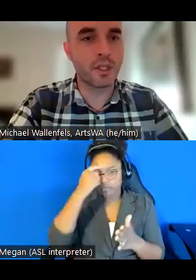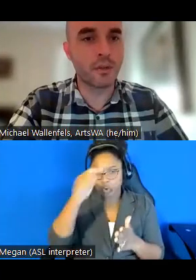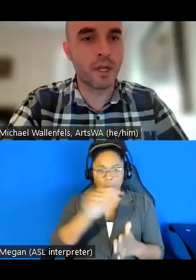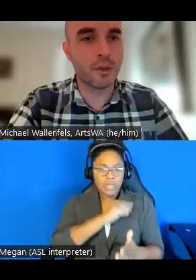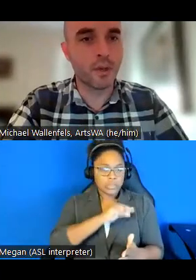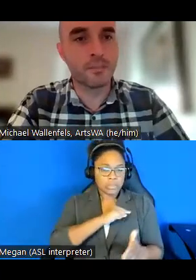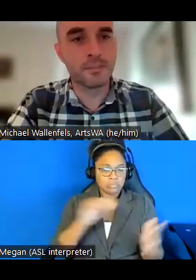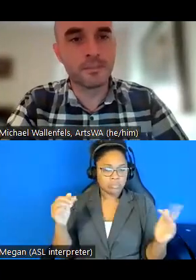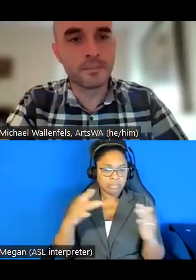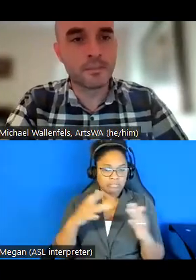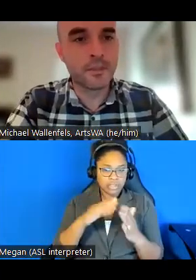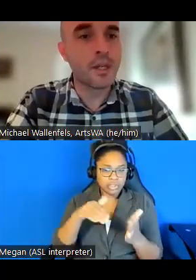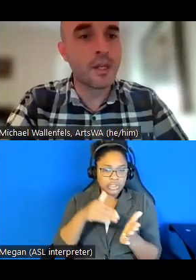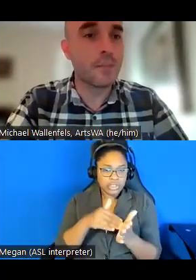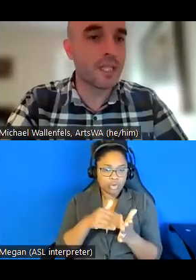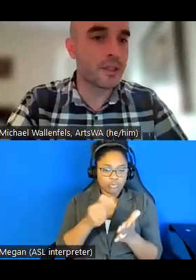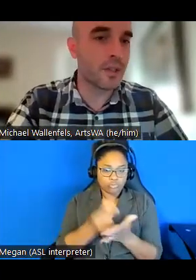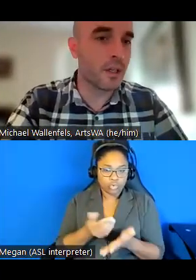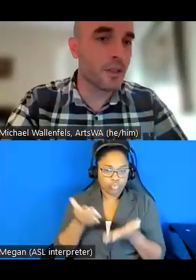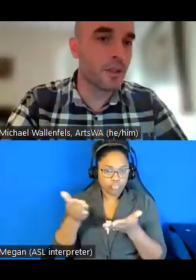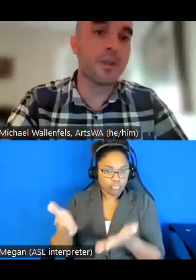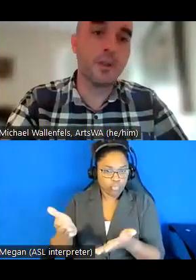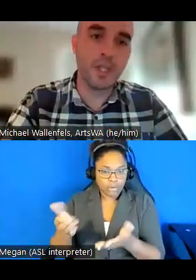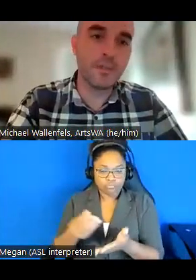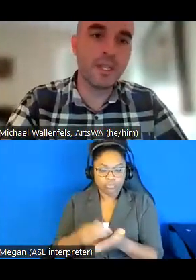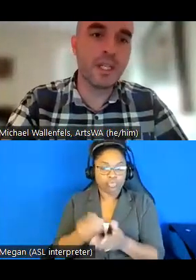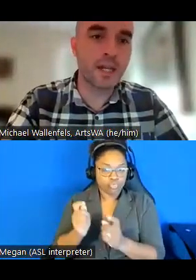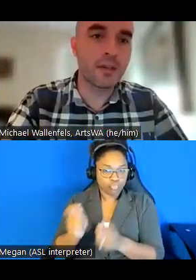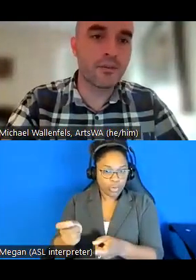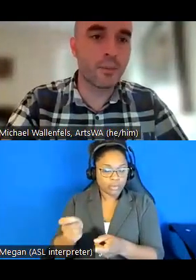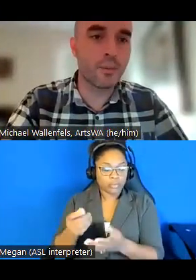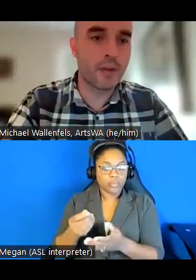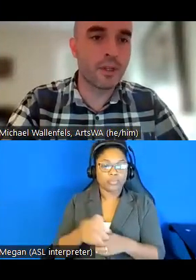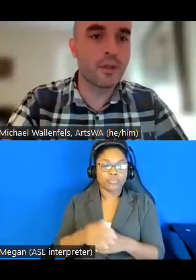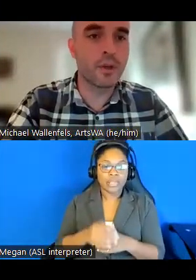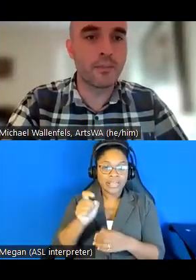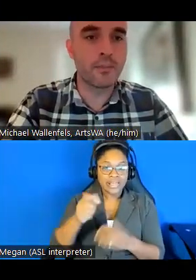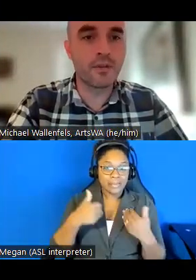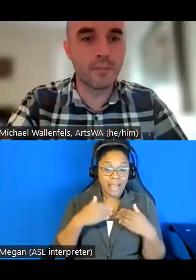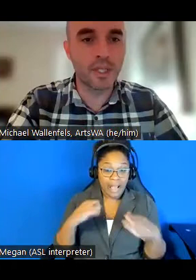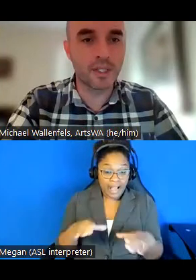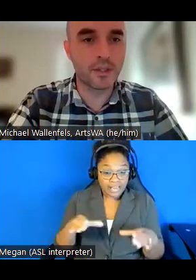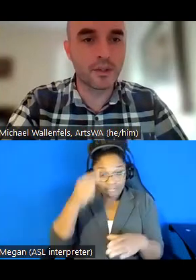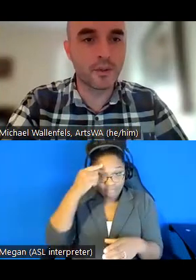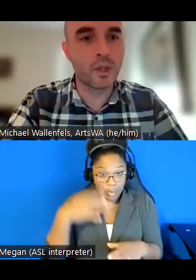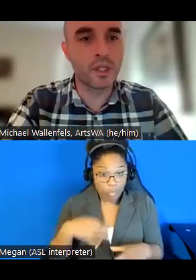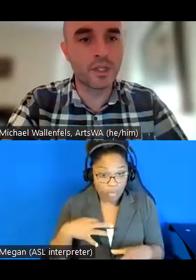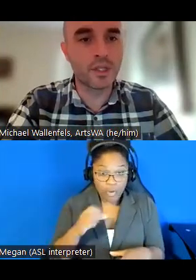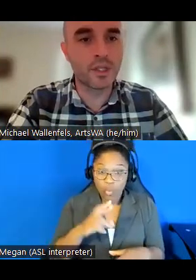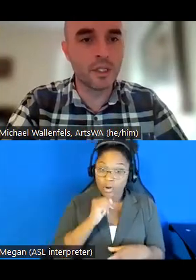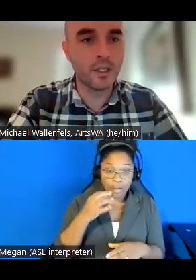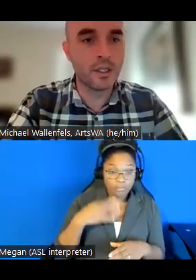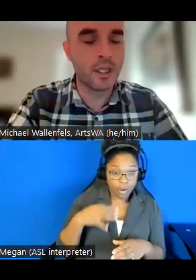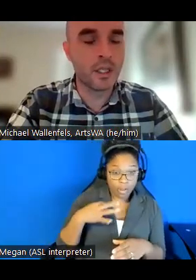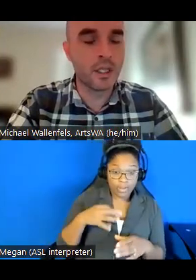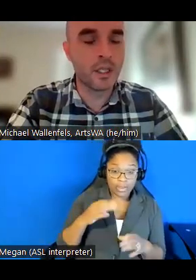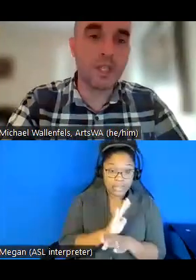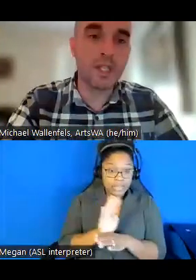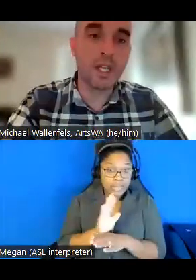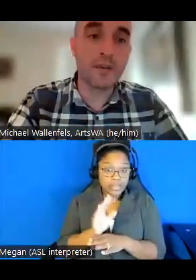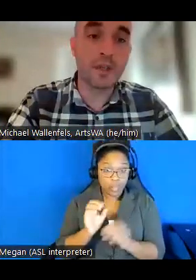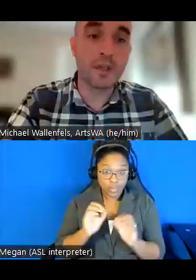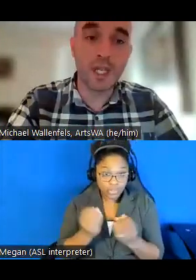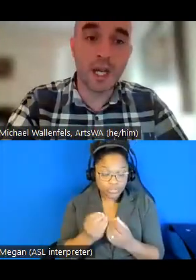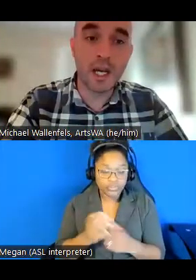여기 CCG 컨벤션 센터 그랜트 보조금의 작용 요건은요. 첫째는 활동 중인 영리 또는 비영리